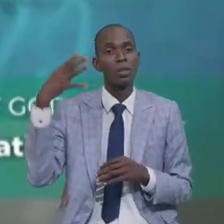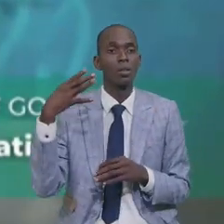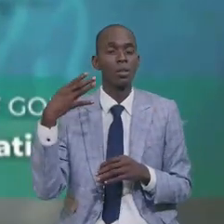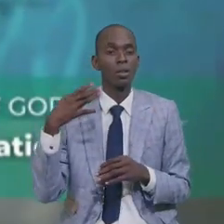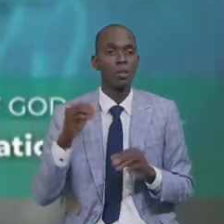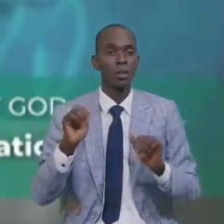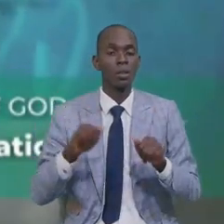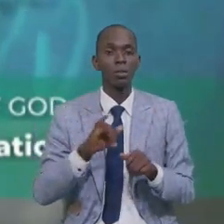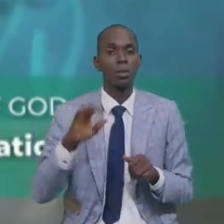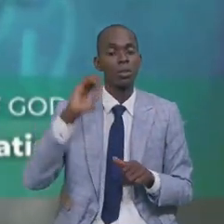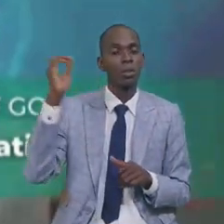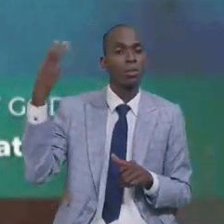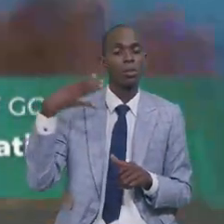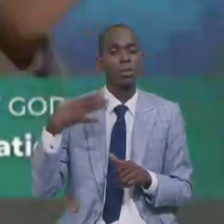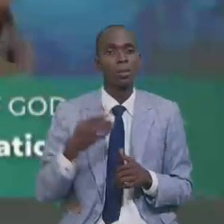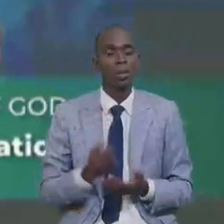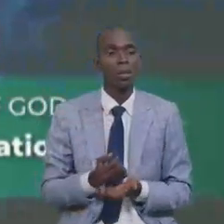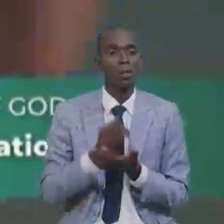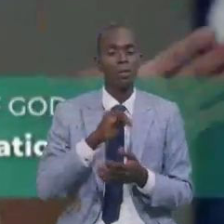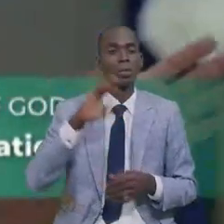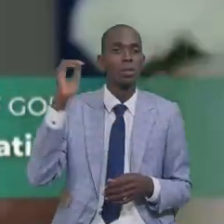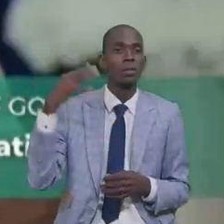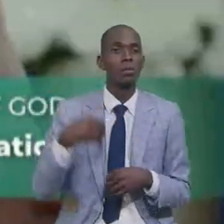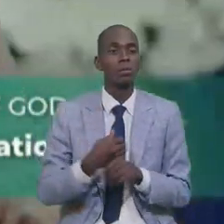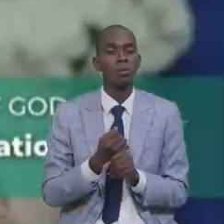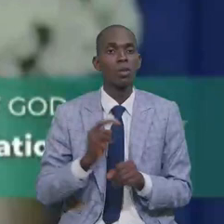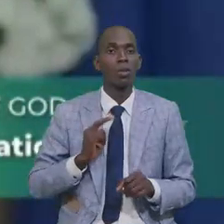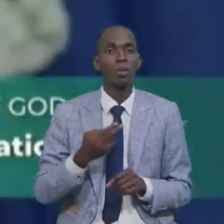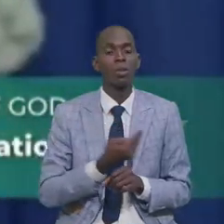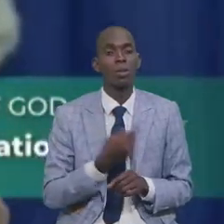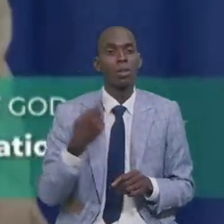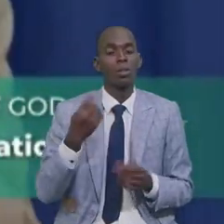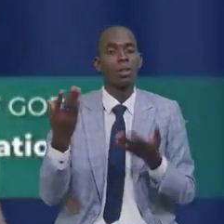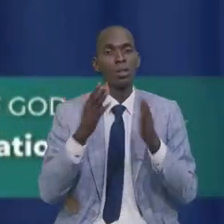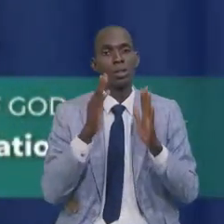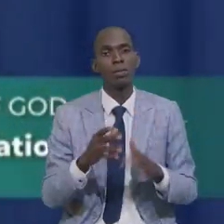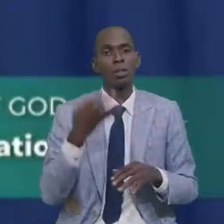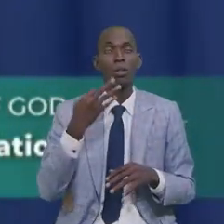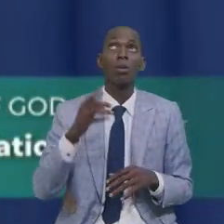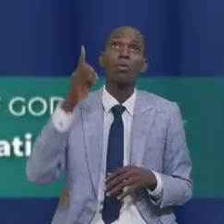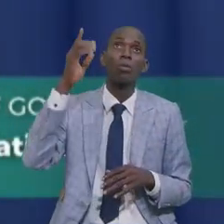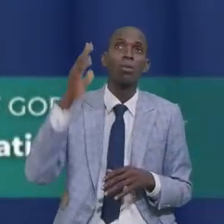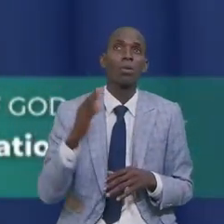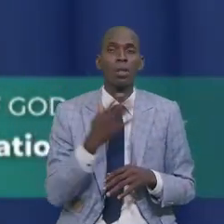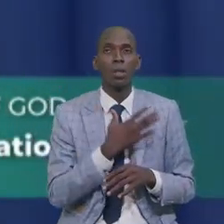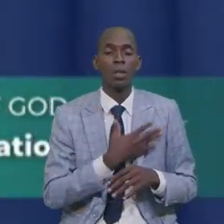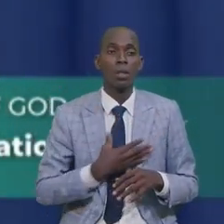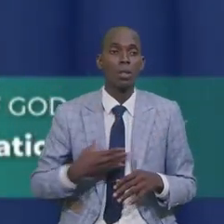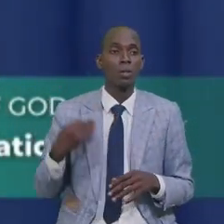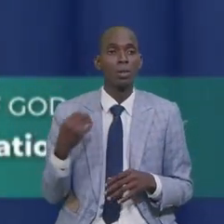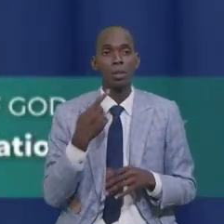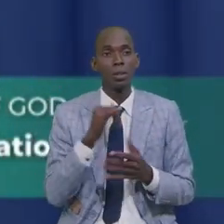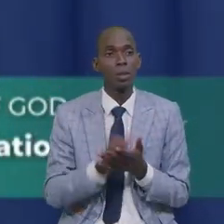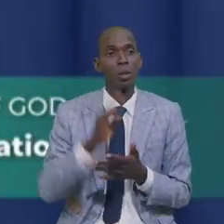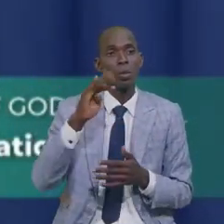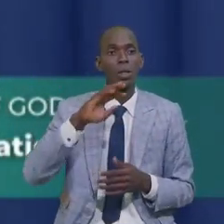abondante, la grâce qui nous modèle, fait de nous des serviteurs de Dieu. Aidez,